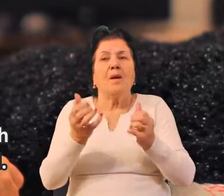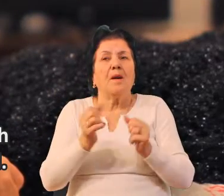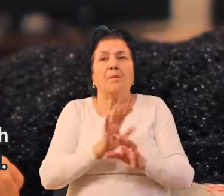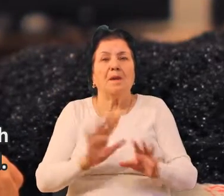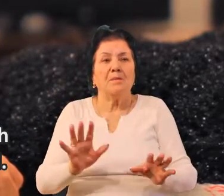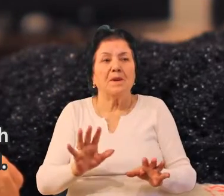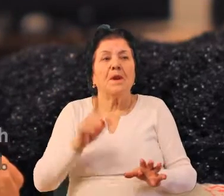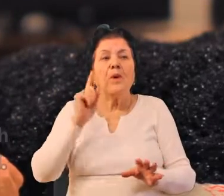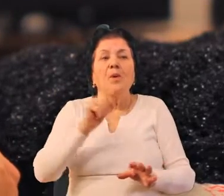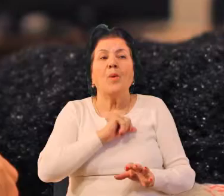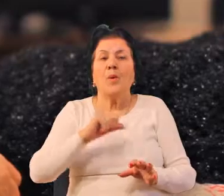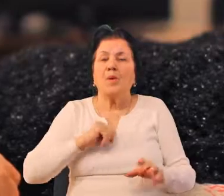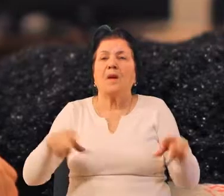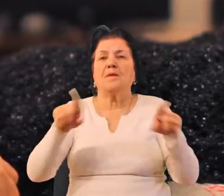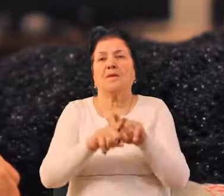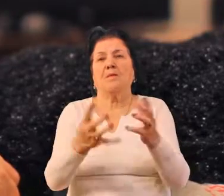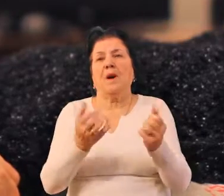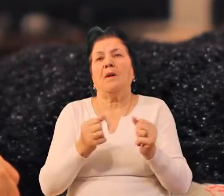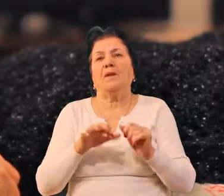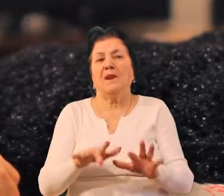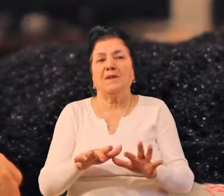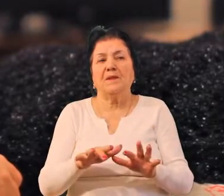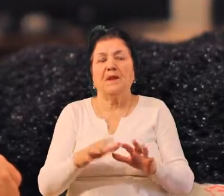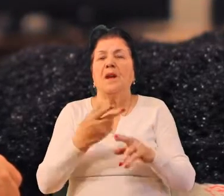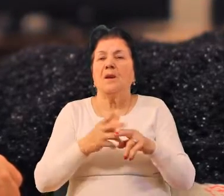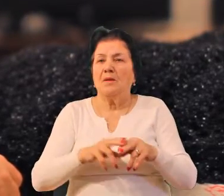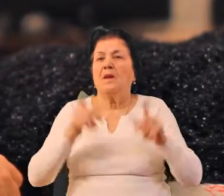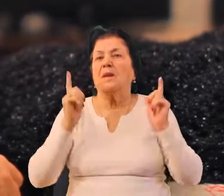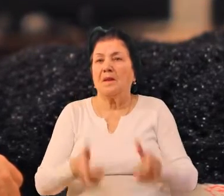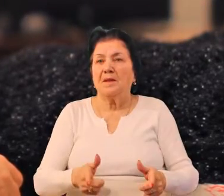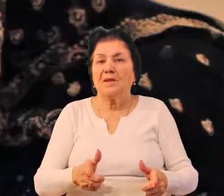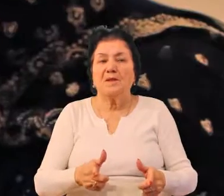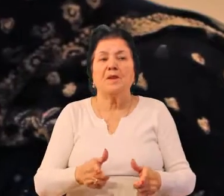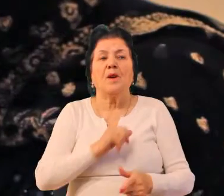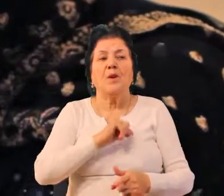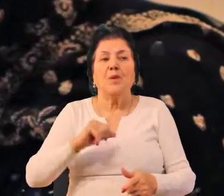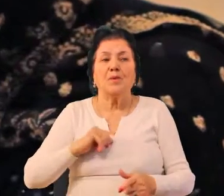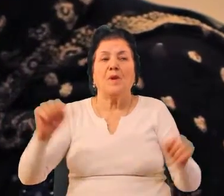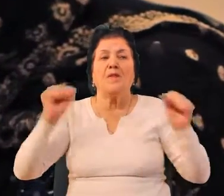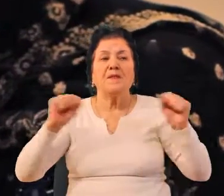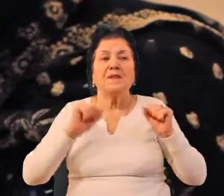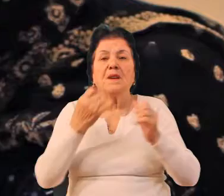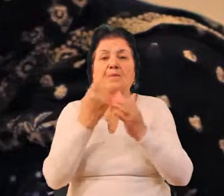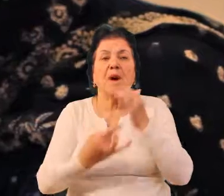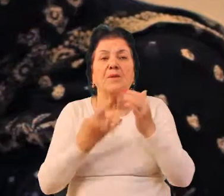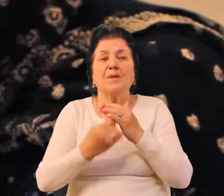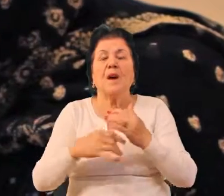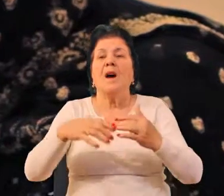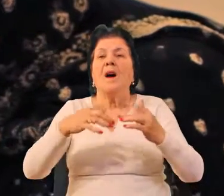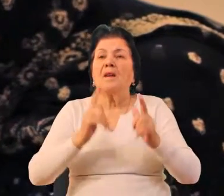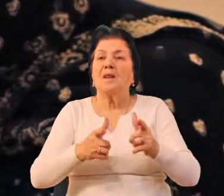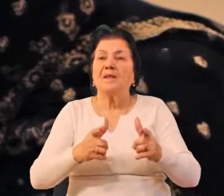elə qəbul eləməsinlər, onu özlərinin bir özləri kimi qəbul eləsinlər. Gərək razılaşasan özünlə,